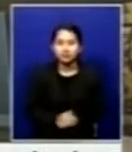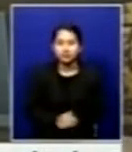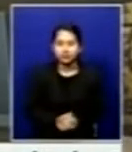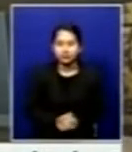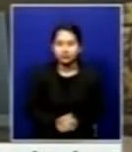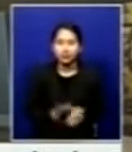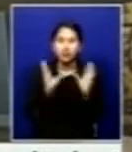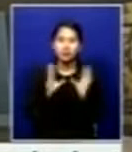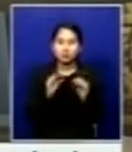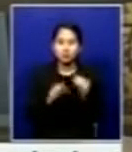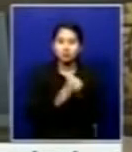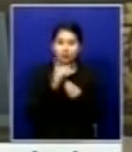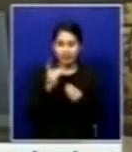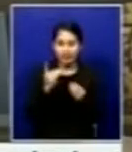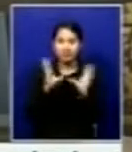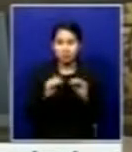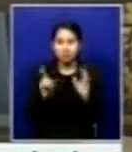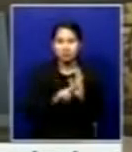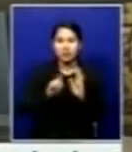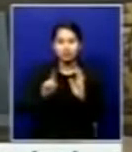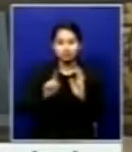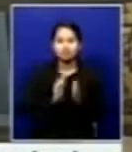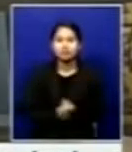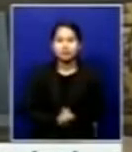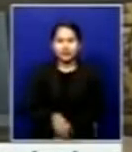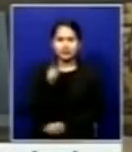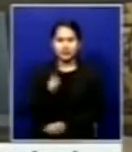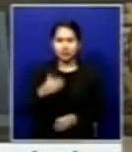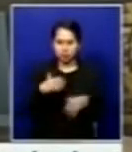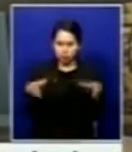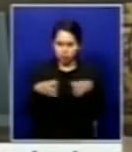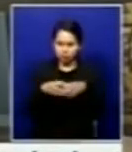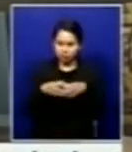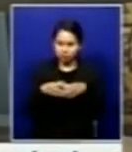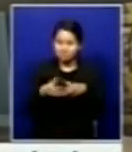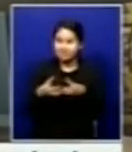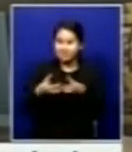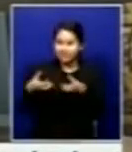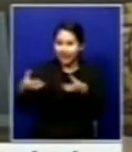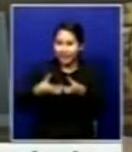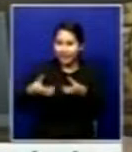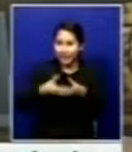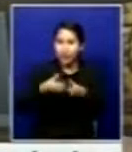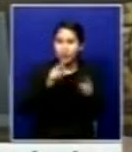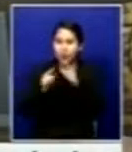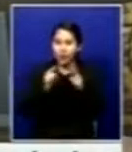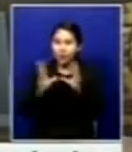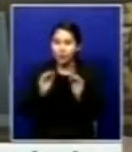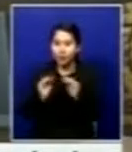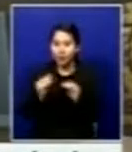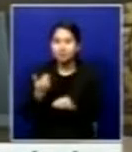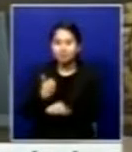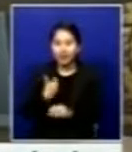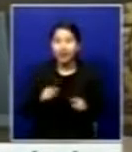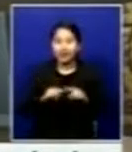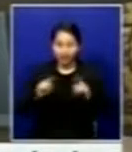ประชุมอาทิตย์ละครั้งจริงอยู่อาจจะมีคณะทำงานชุดย่อย 7-8 คณะนั่งปรึกษาหารือกันแต่ว่าสิ่งที่ปรึก